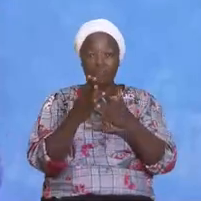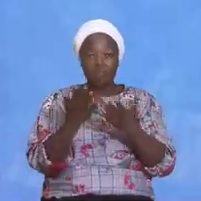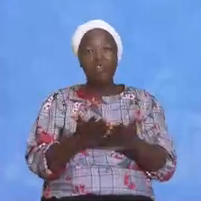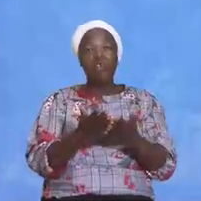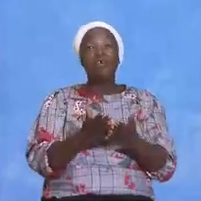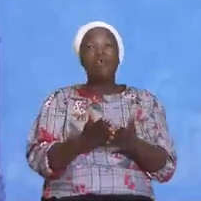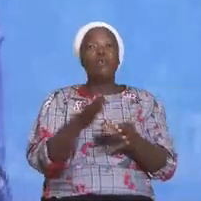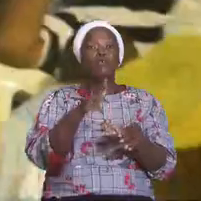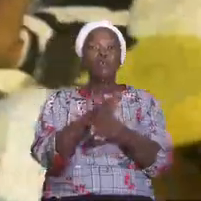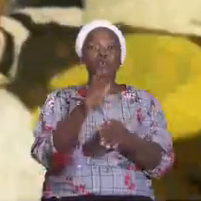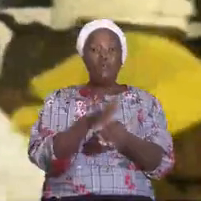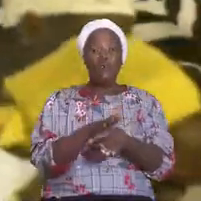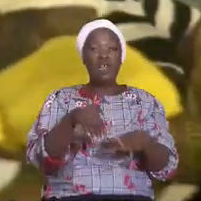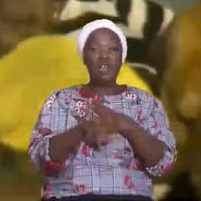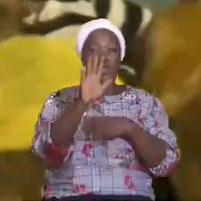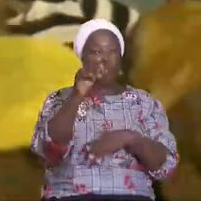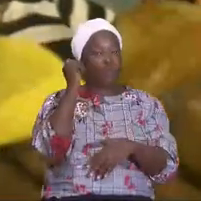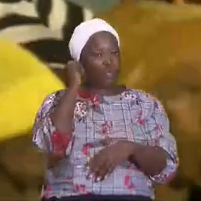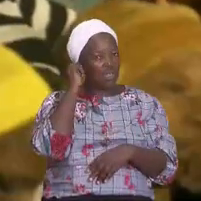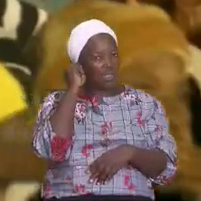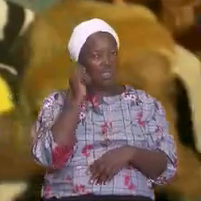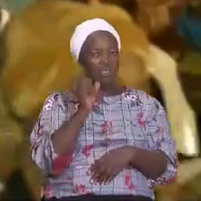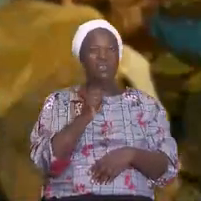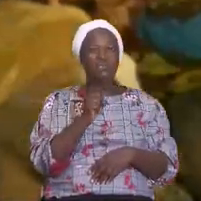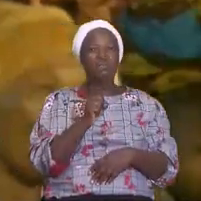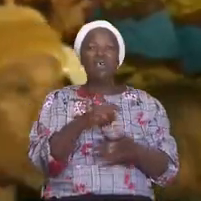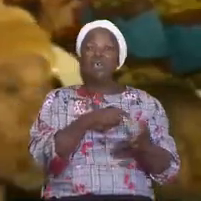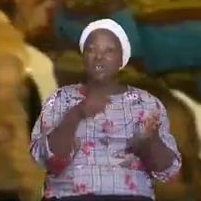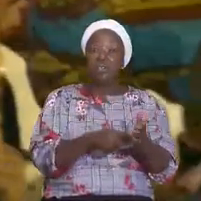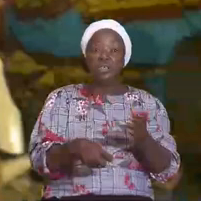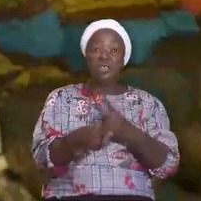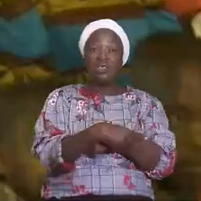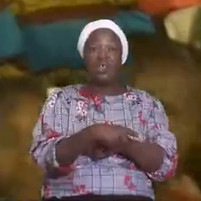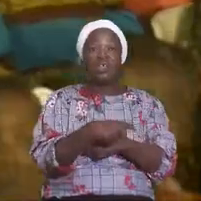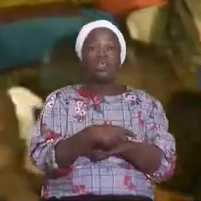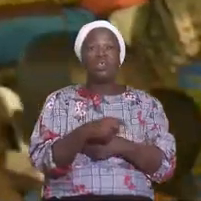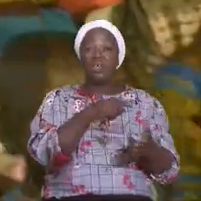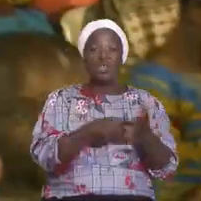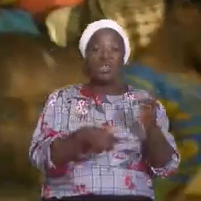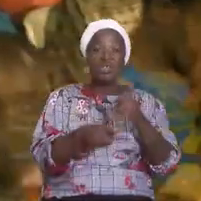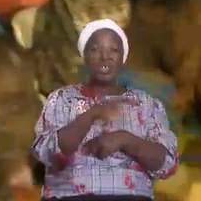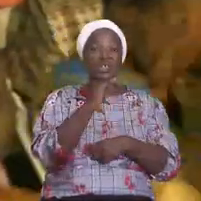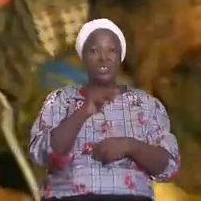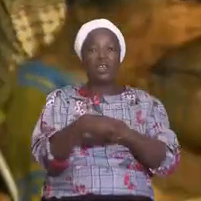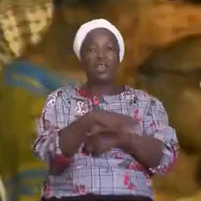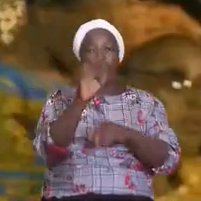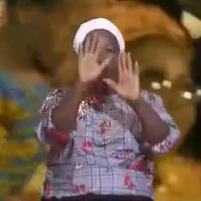aujourd'hui, cette parole de l'Écriture que vous venez d'entendre est accomplie.